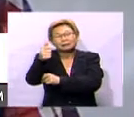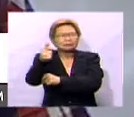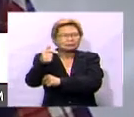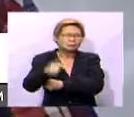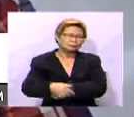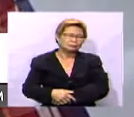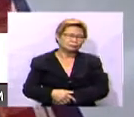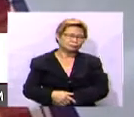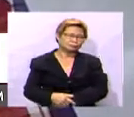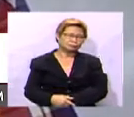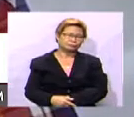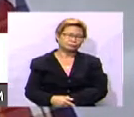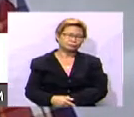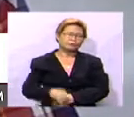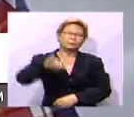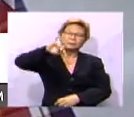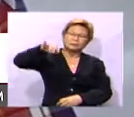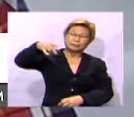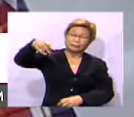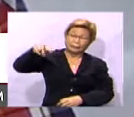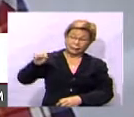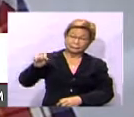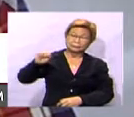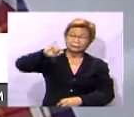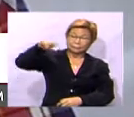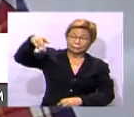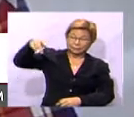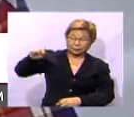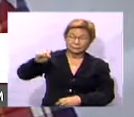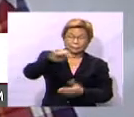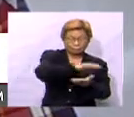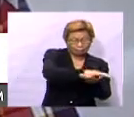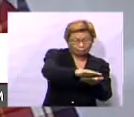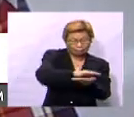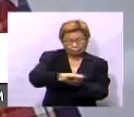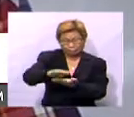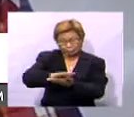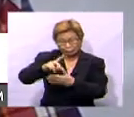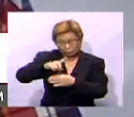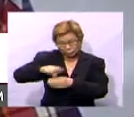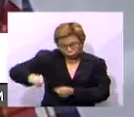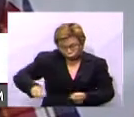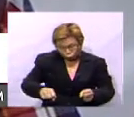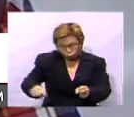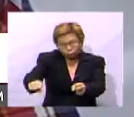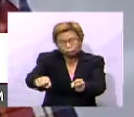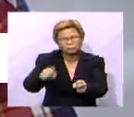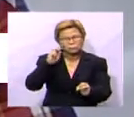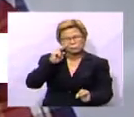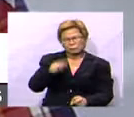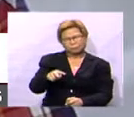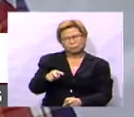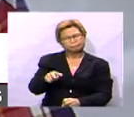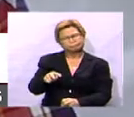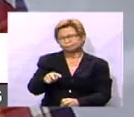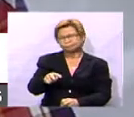iaitu jabatan JPS membuat clearance di sungai dan nampaknya arus